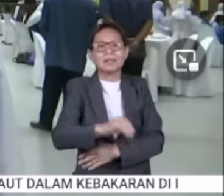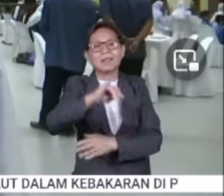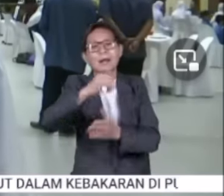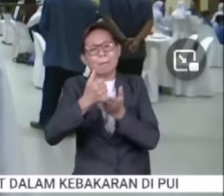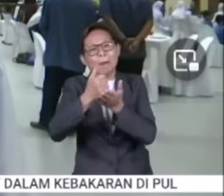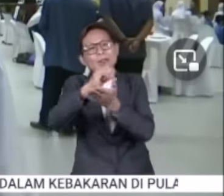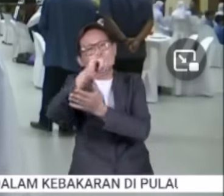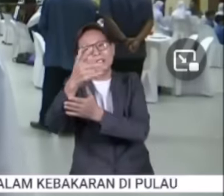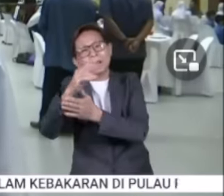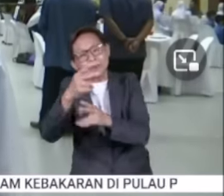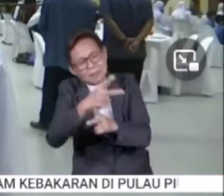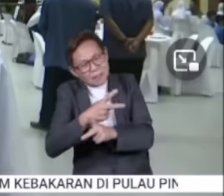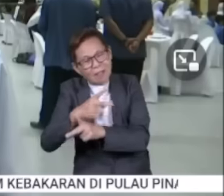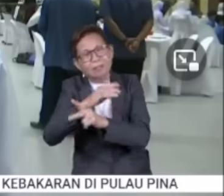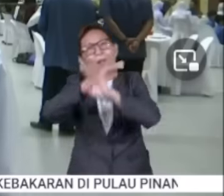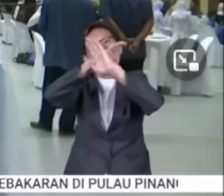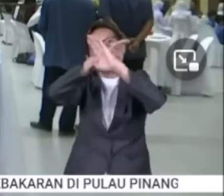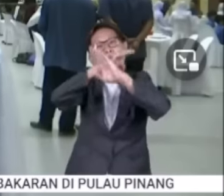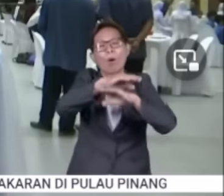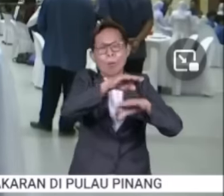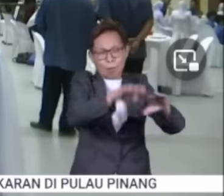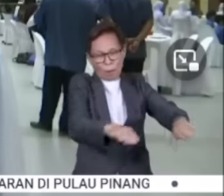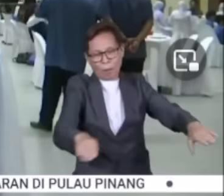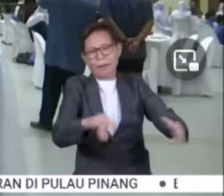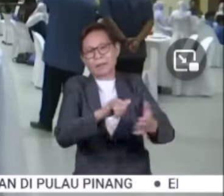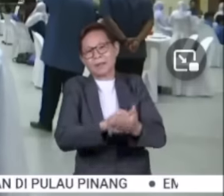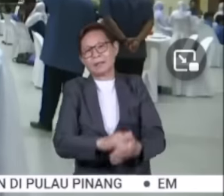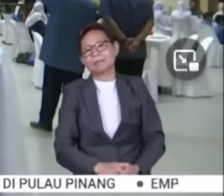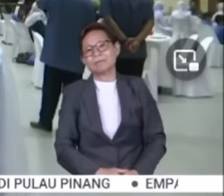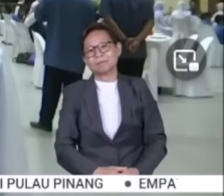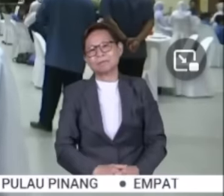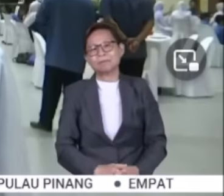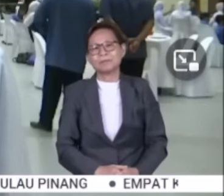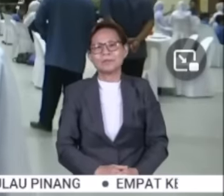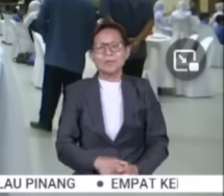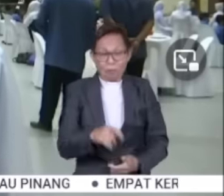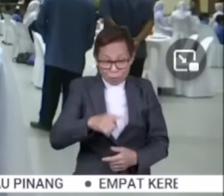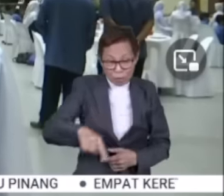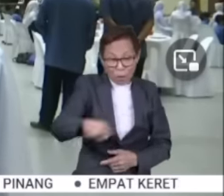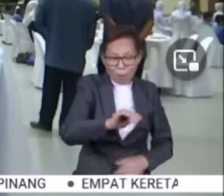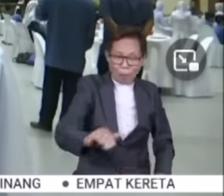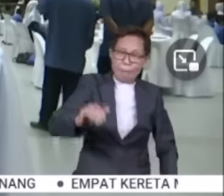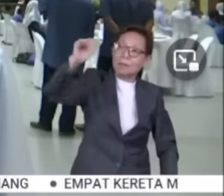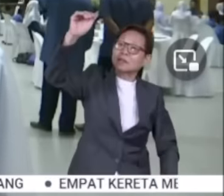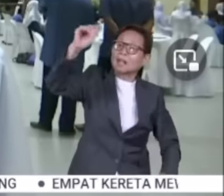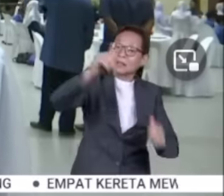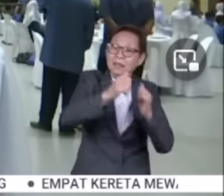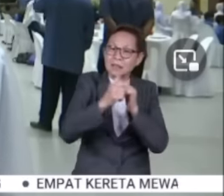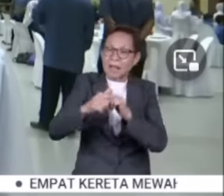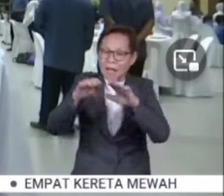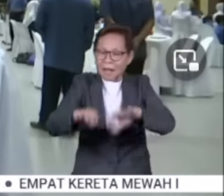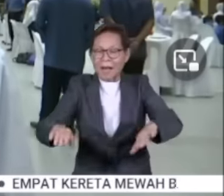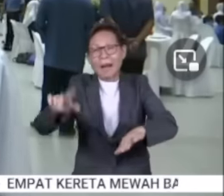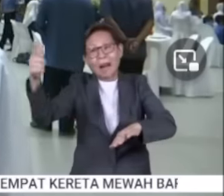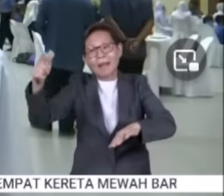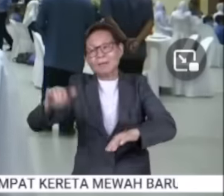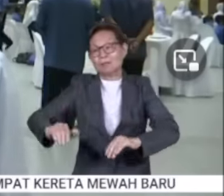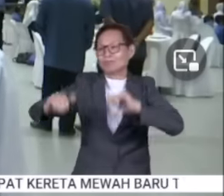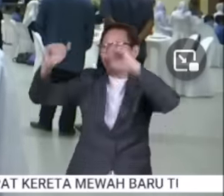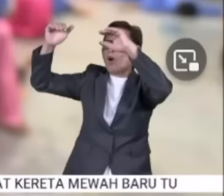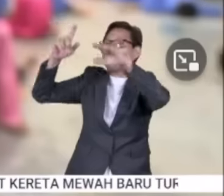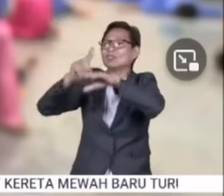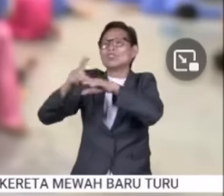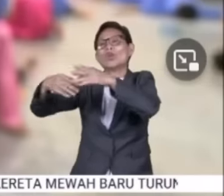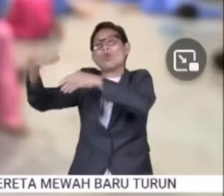untuk menjaga mereka dan beri perlindungan mereka dan bagi peluang asas yang terbaik untuk mereka supaya mereka membesar sama-sama dengan anak-anak lain yang sama besar di